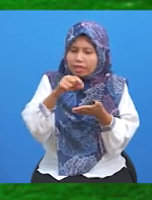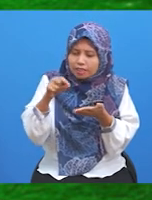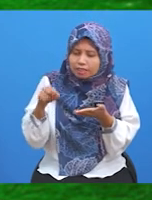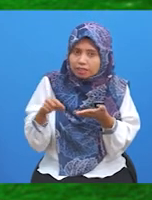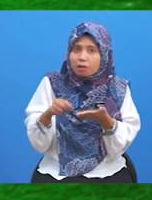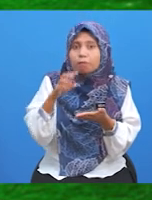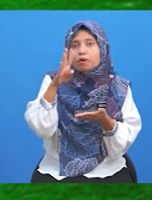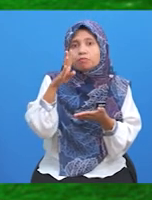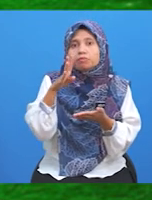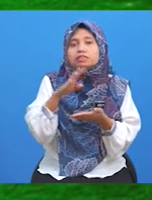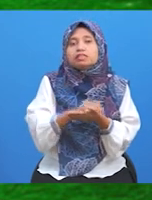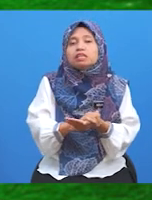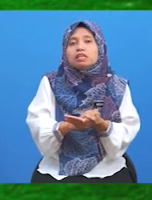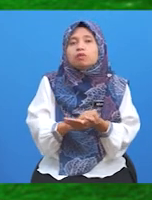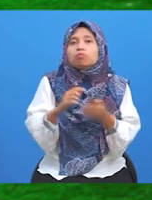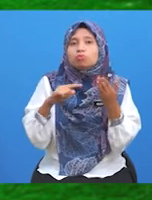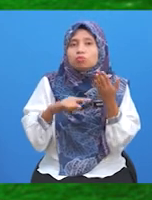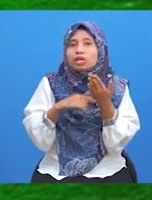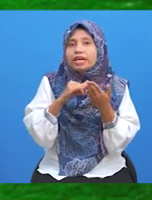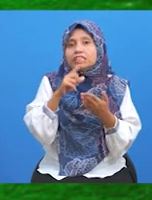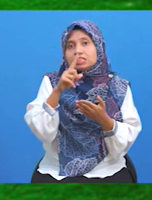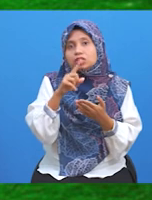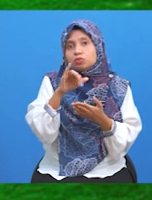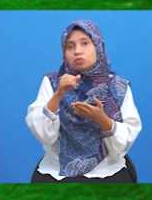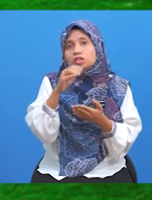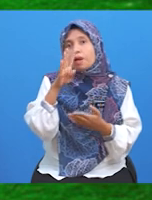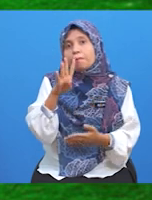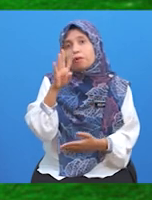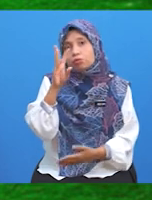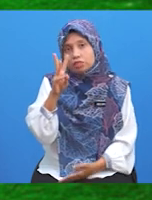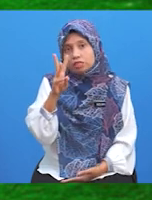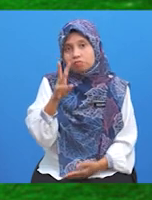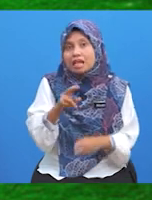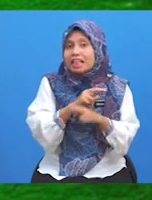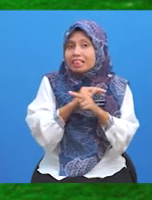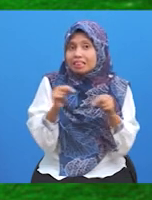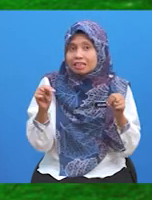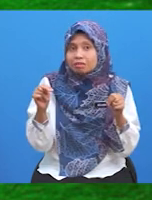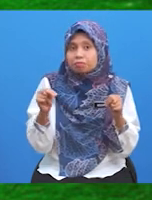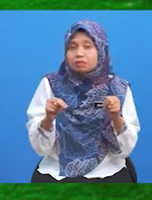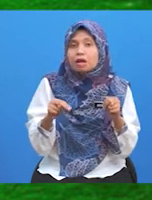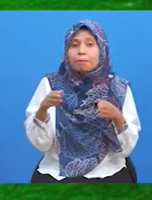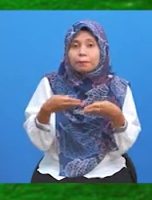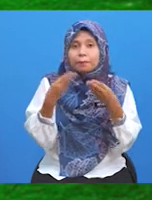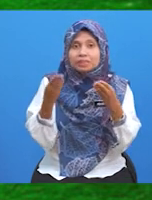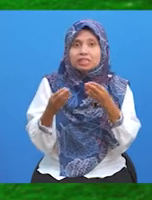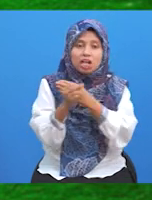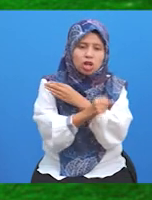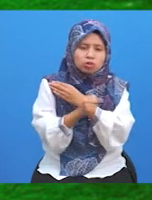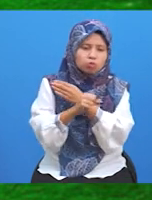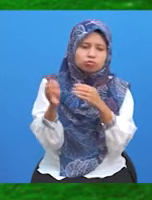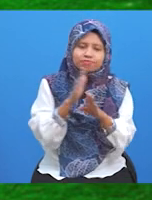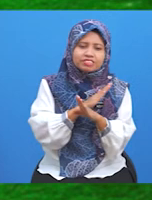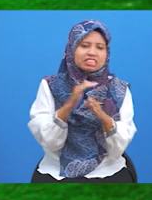Mei 1946 dan berkuat kuasa mulai 1 Julai 1946, namun cerita penyerahan Sarawak tidak berakhir begitu